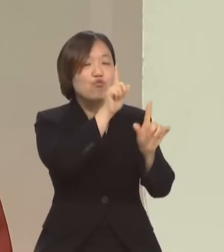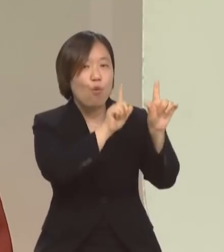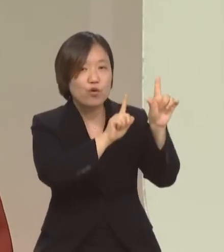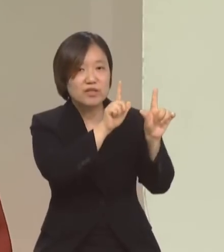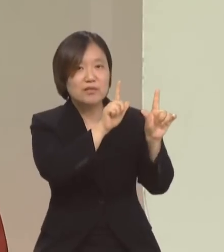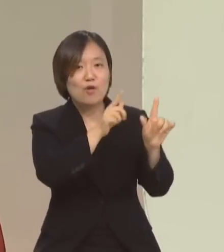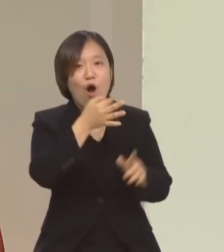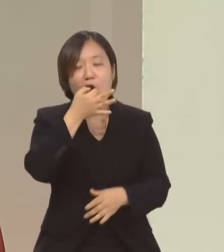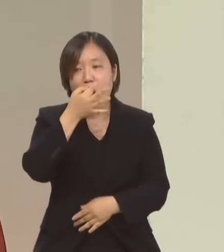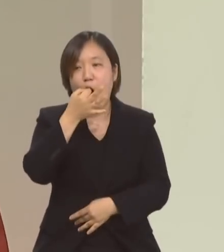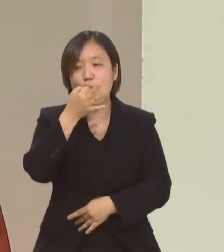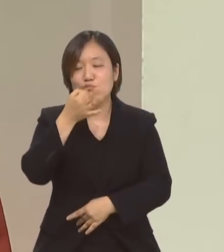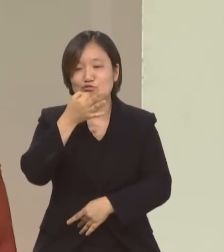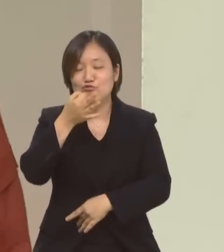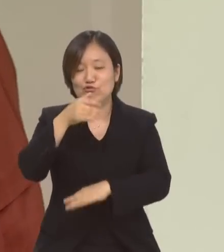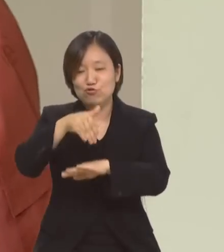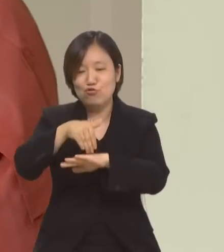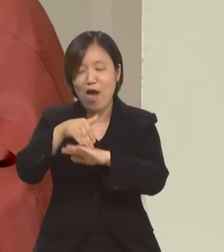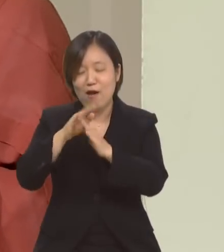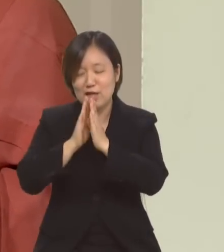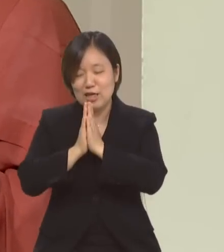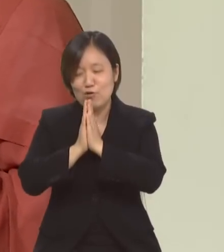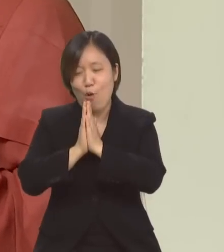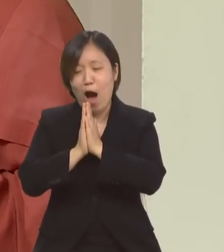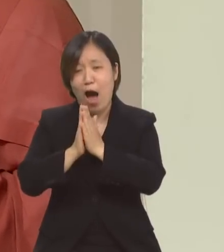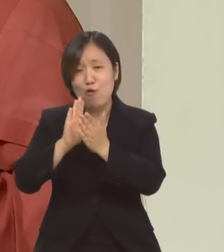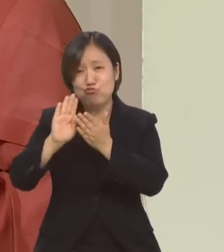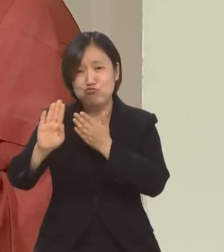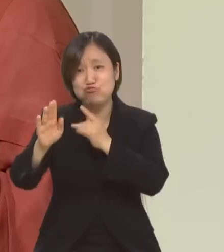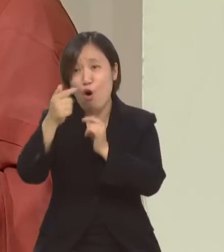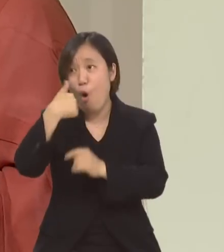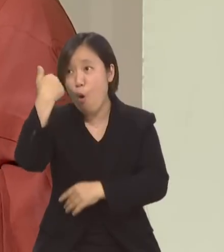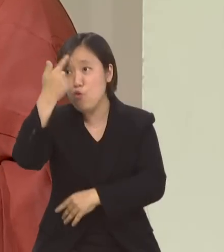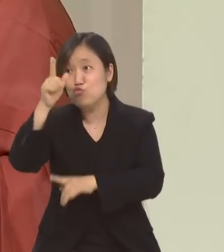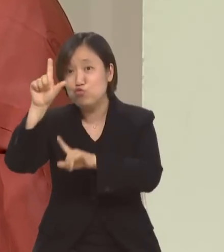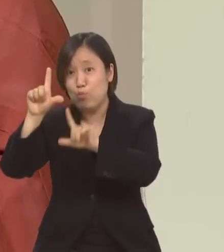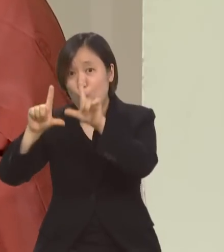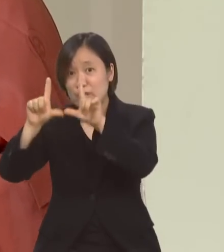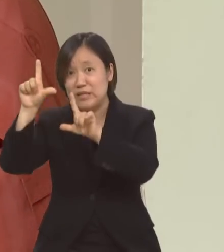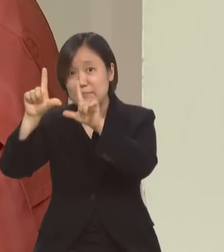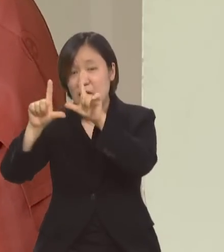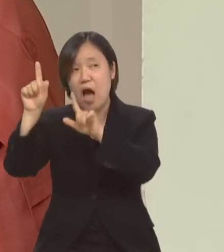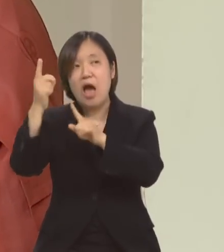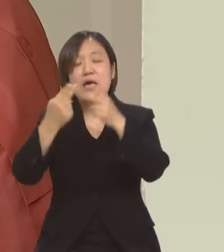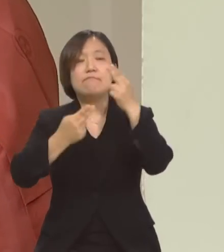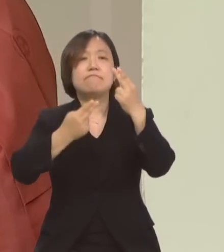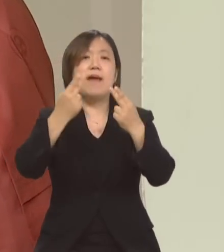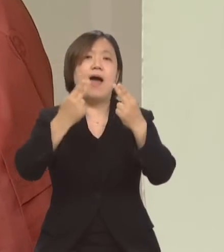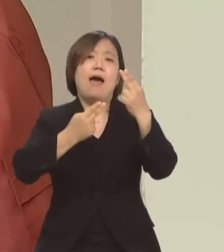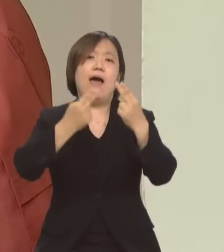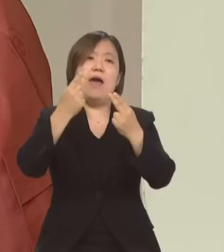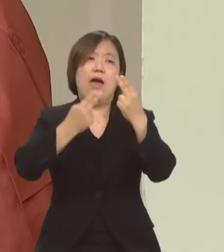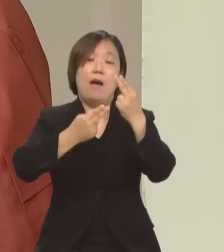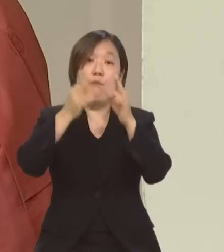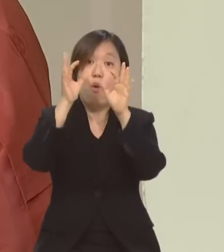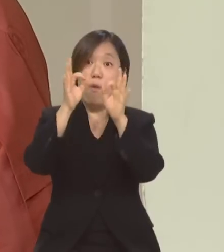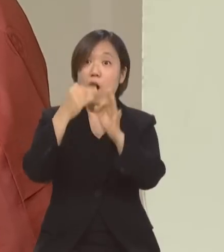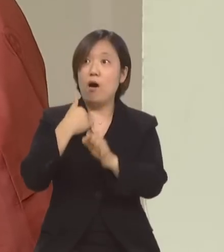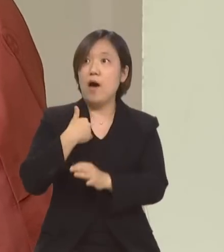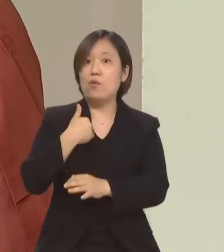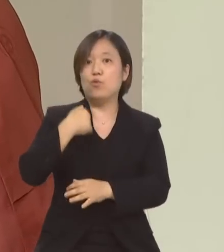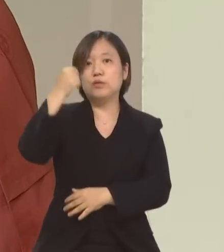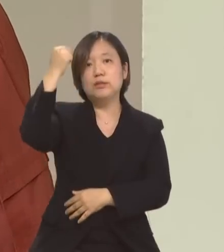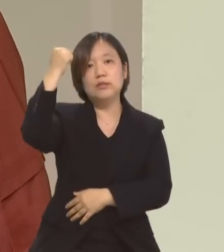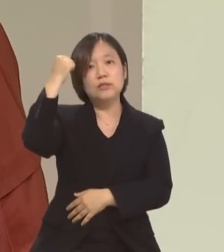꾸준히 하고 난 뒤에 지금의 자기 얼굴을 이렇게 거울로 비춰보며 확연하게 자기가 느낄 정도로